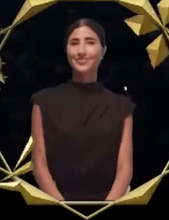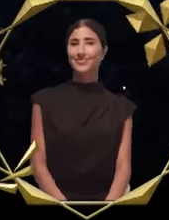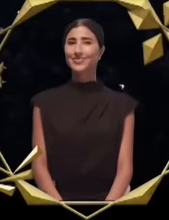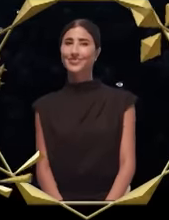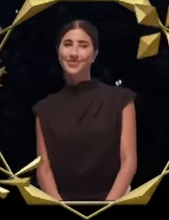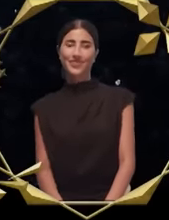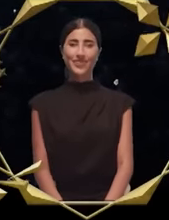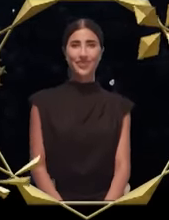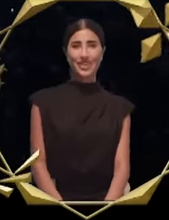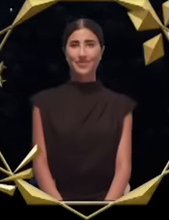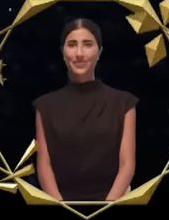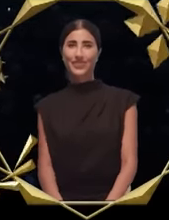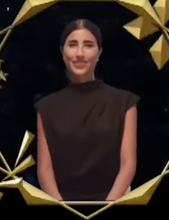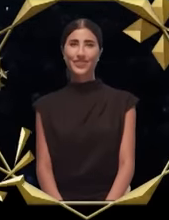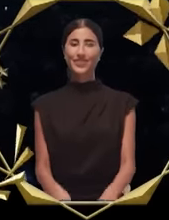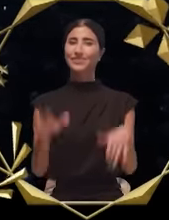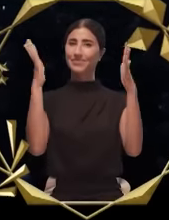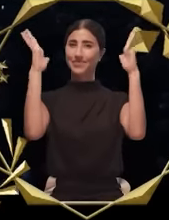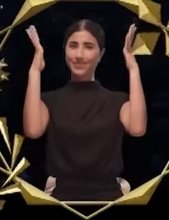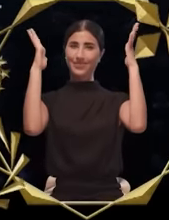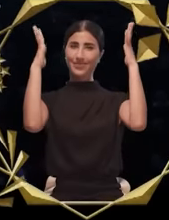خطوة طق خطوة طاق